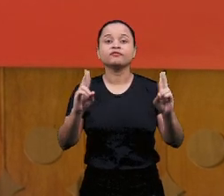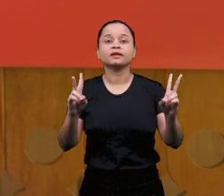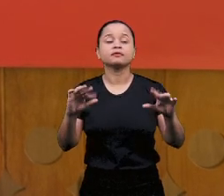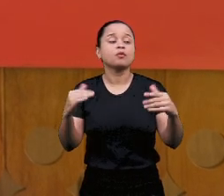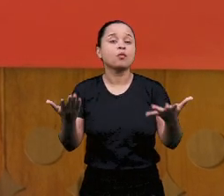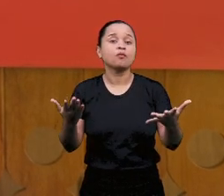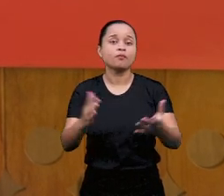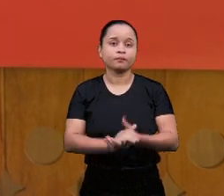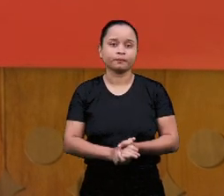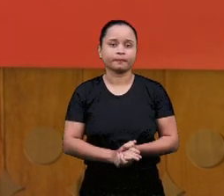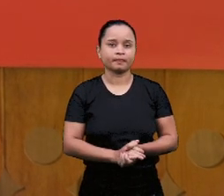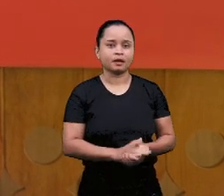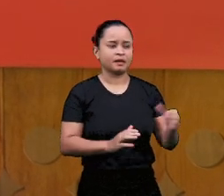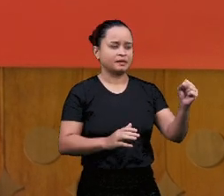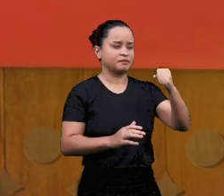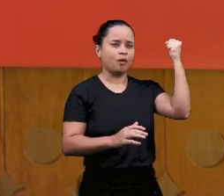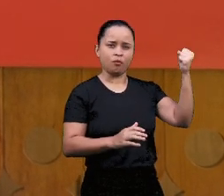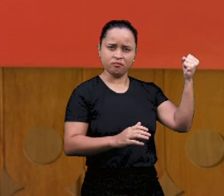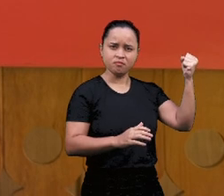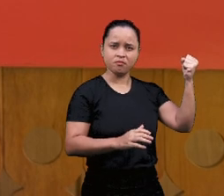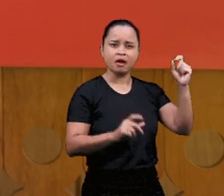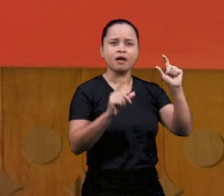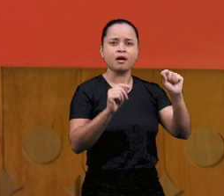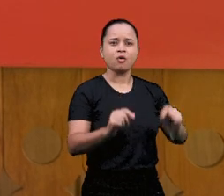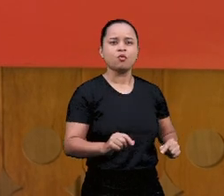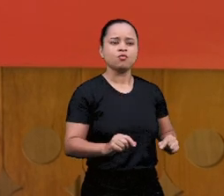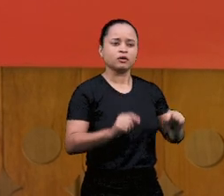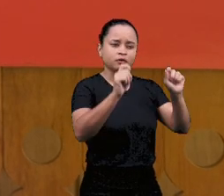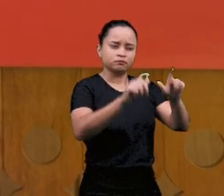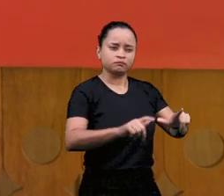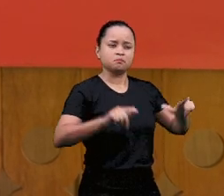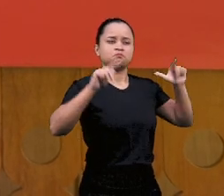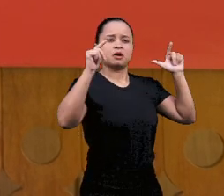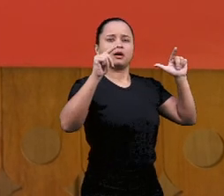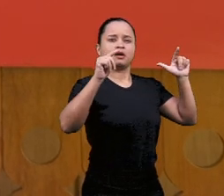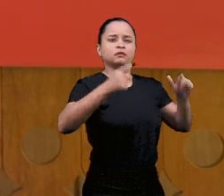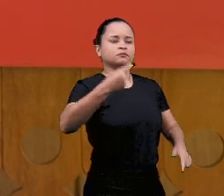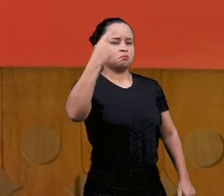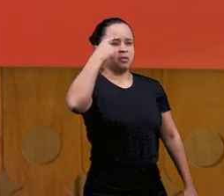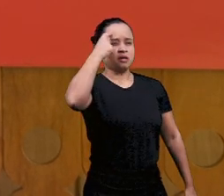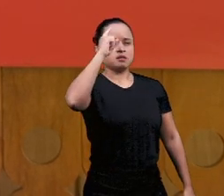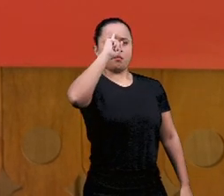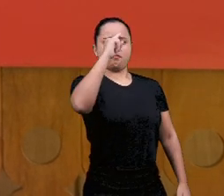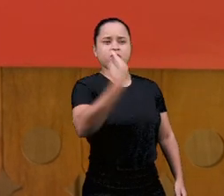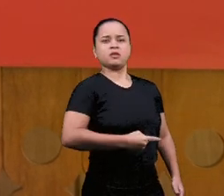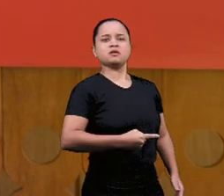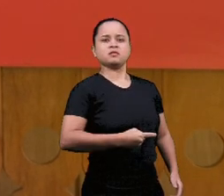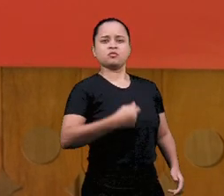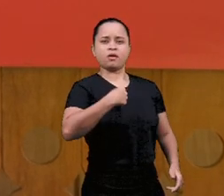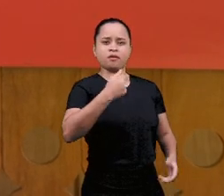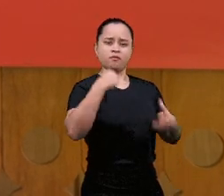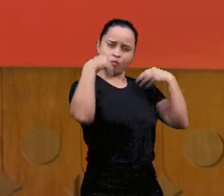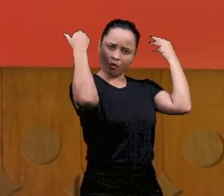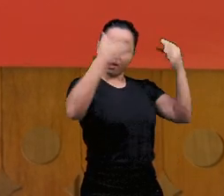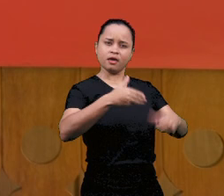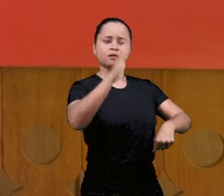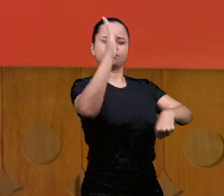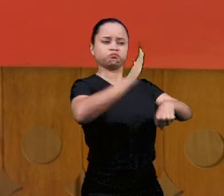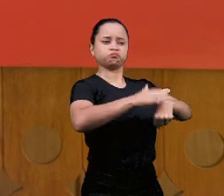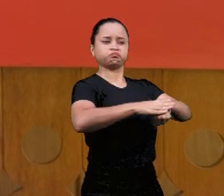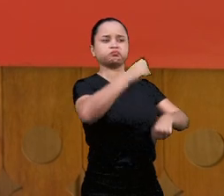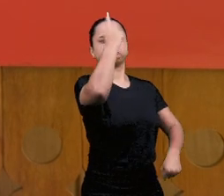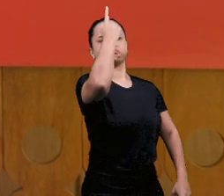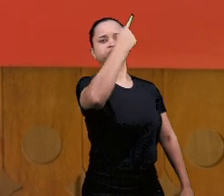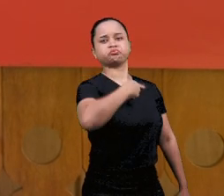était autosuffisant. Donc, je suis là, je pense, j'ai un titre, je suis roi. Voilà,